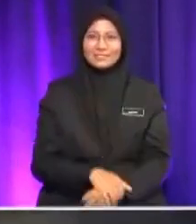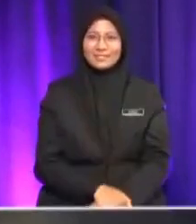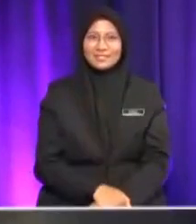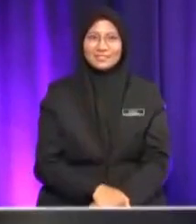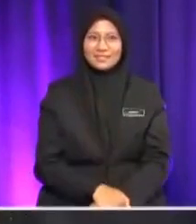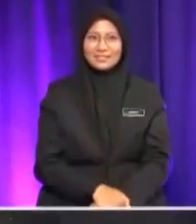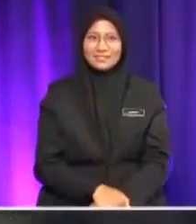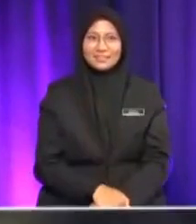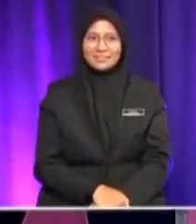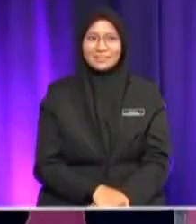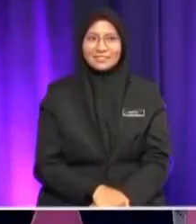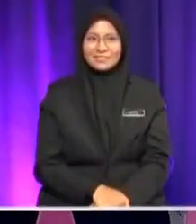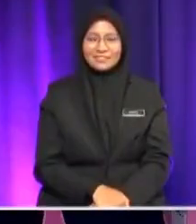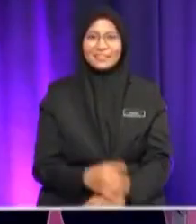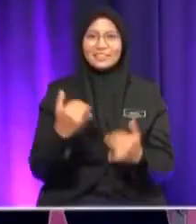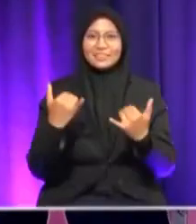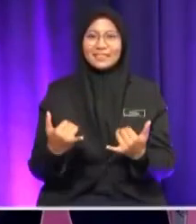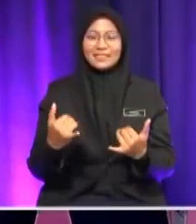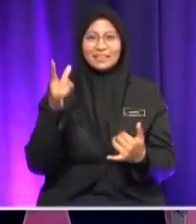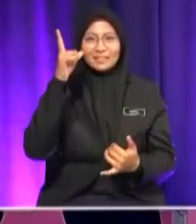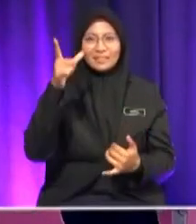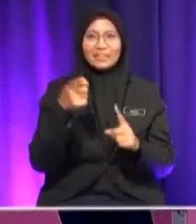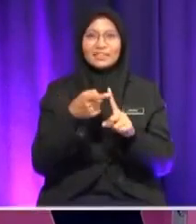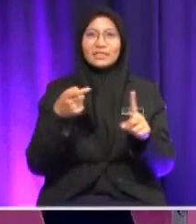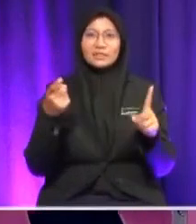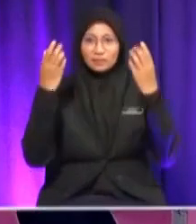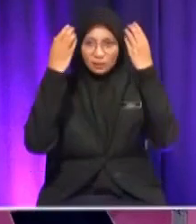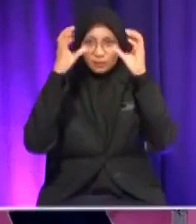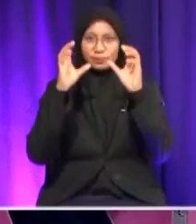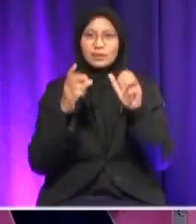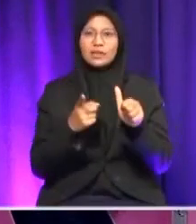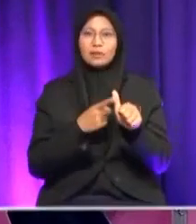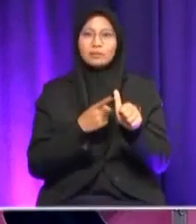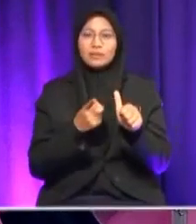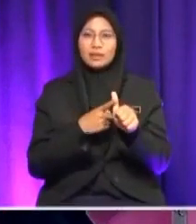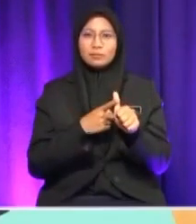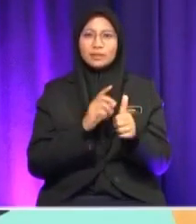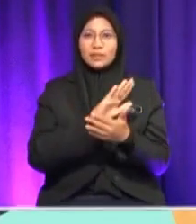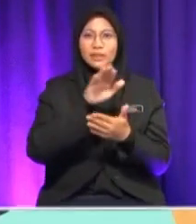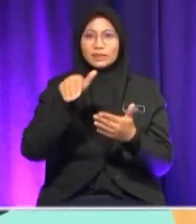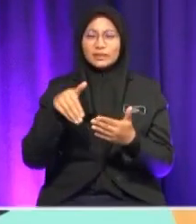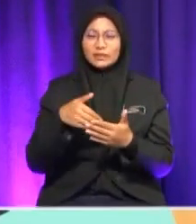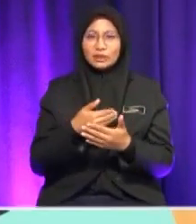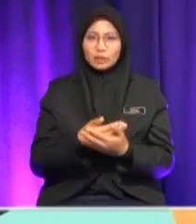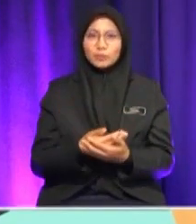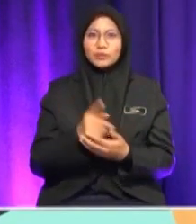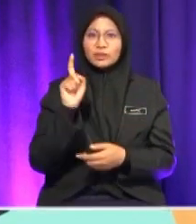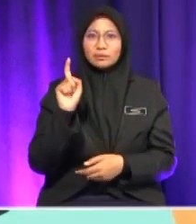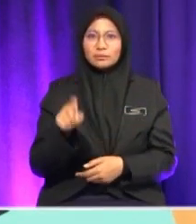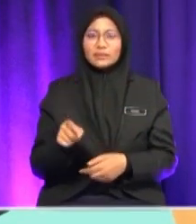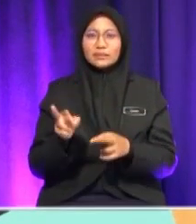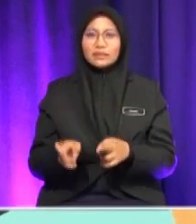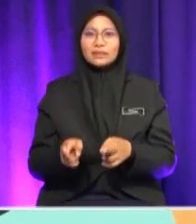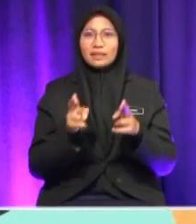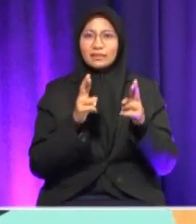dan mari kita lihat apakah kesimpulan keseluruhan daripada cikgu. Yang pertama, semua pihak perlu merancang perbelanjaan secara